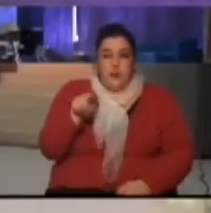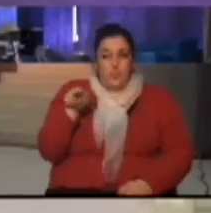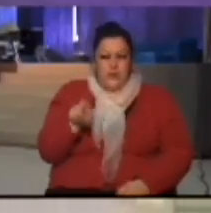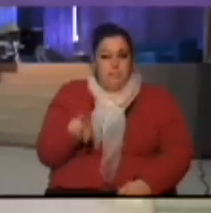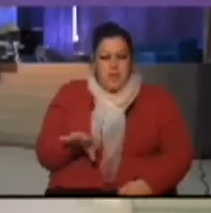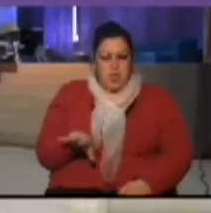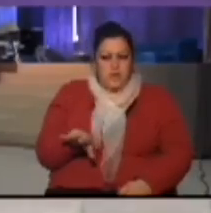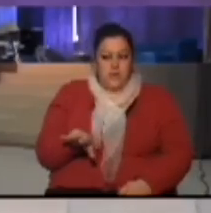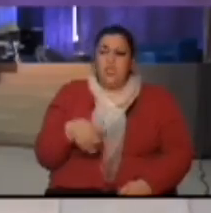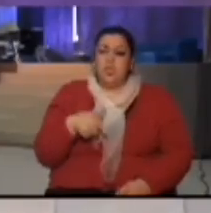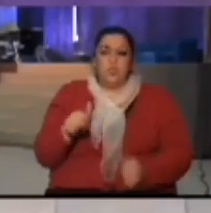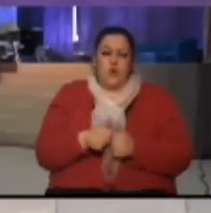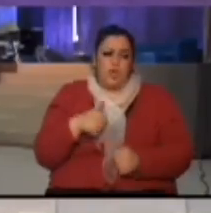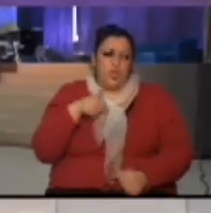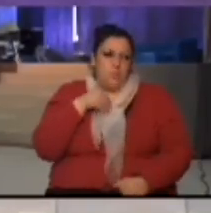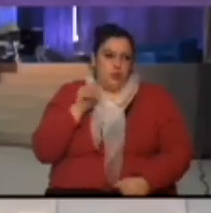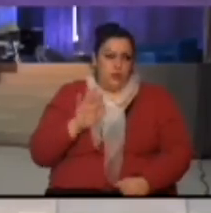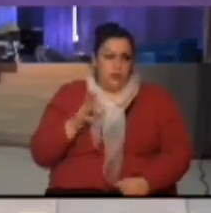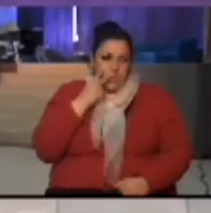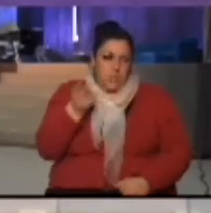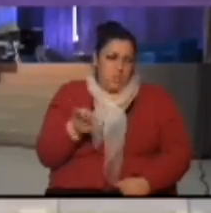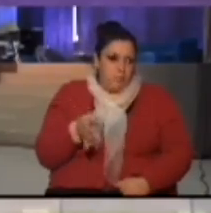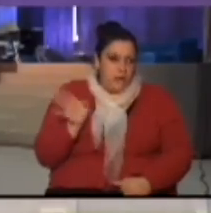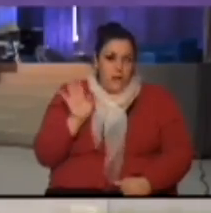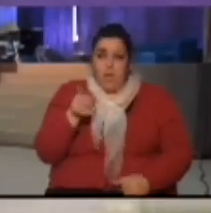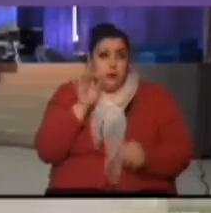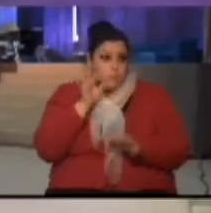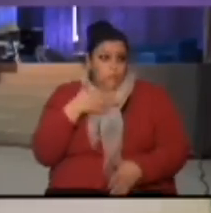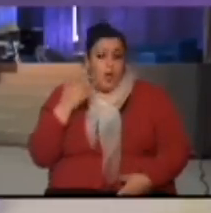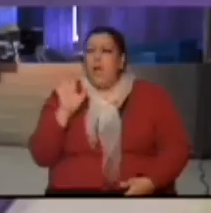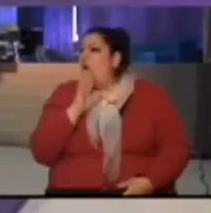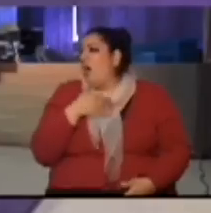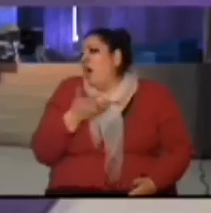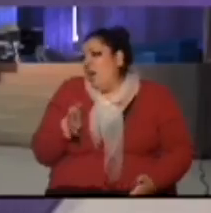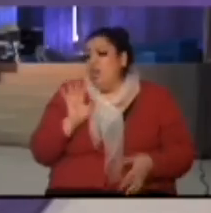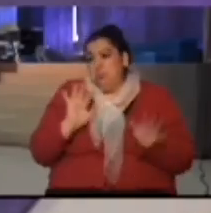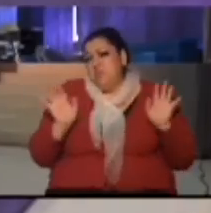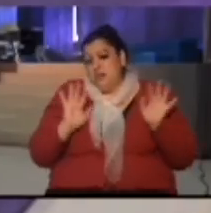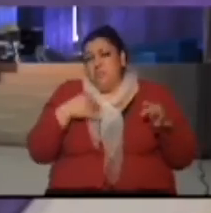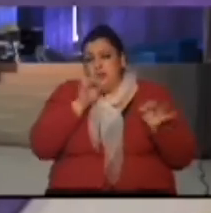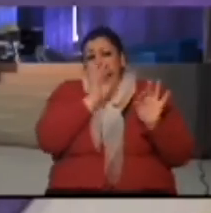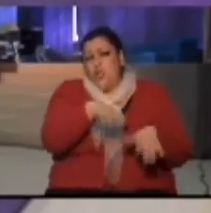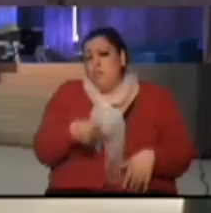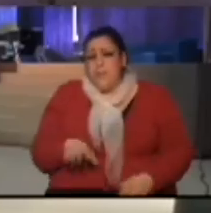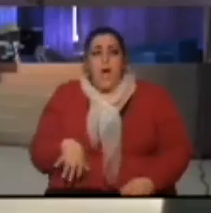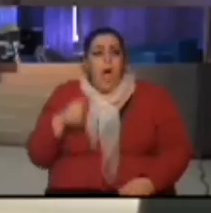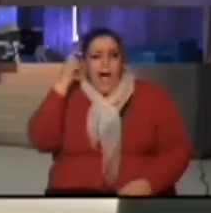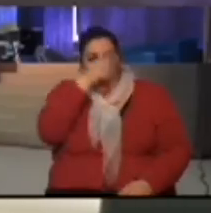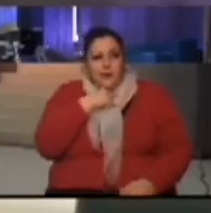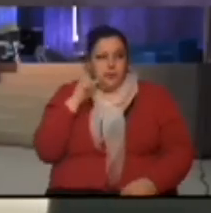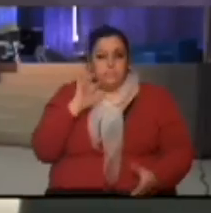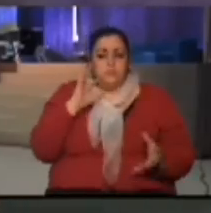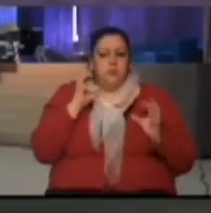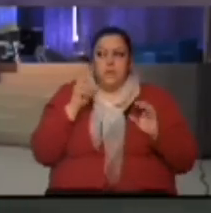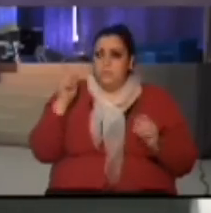գալիս, ամոթ է, մարդիկ ինչ կմտածեն մեր մասին։ Հենց որ ճիշտ դեմք ենք ընդունում, կամ